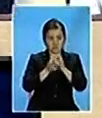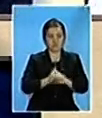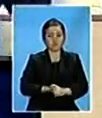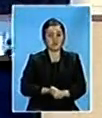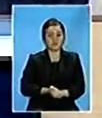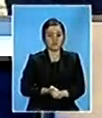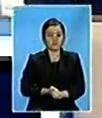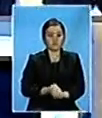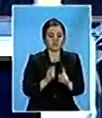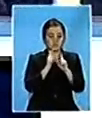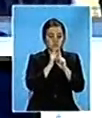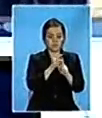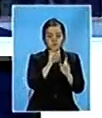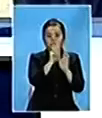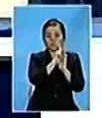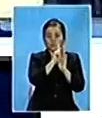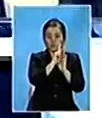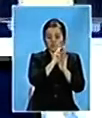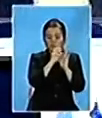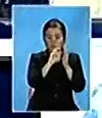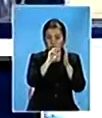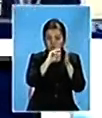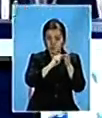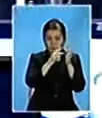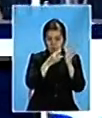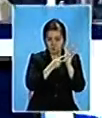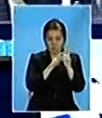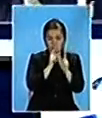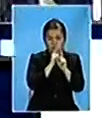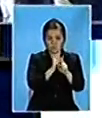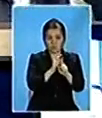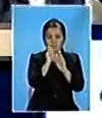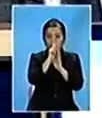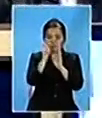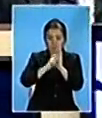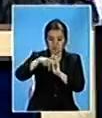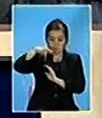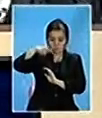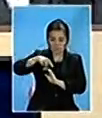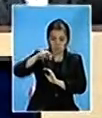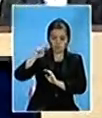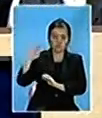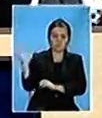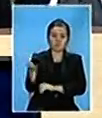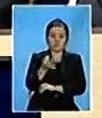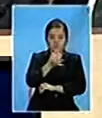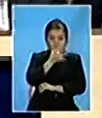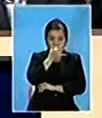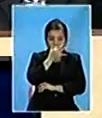คำจำกัดความนะครับคือนิยามการแพทย์แผนไทยในมาตรา3ของพ.ร.บ.วิชาชีพการแพทย์แผนไทยที่กำลังพิจ